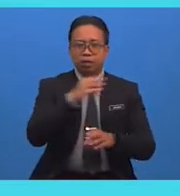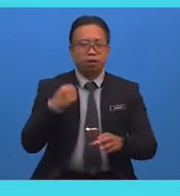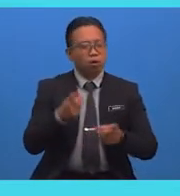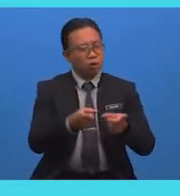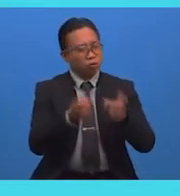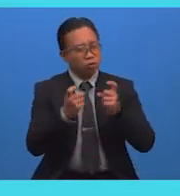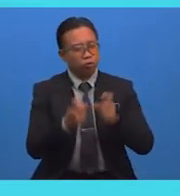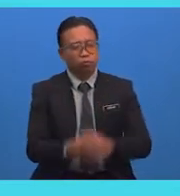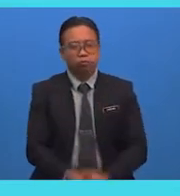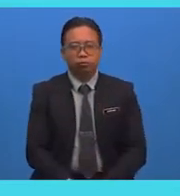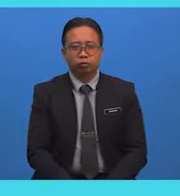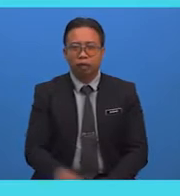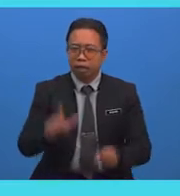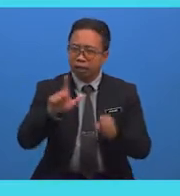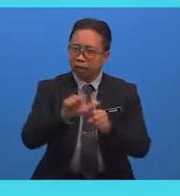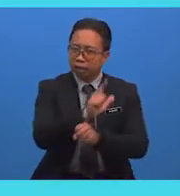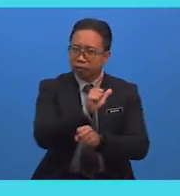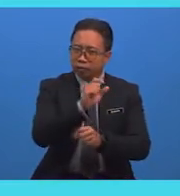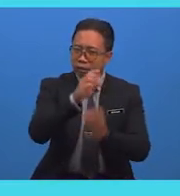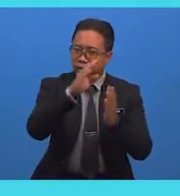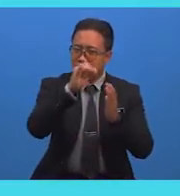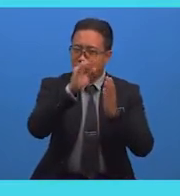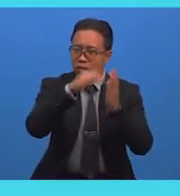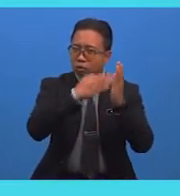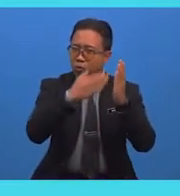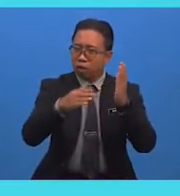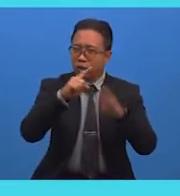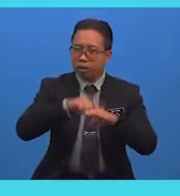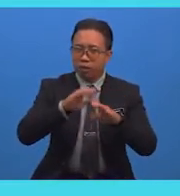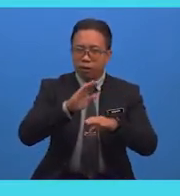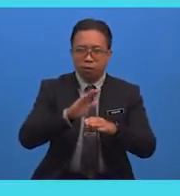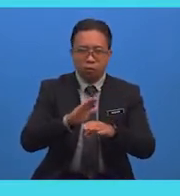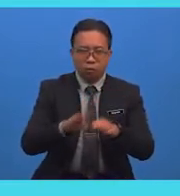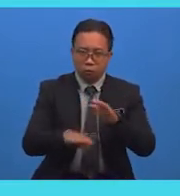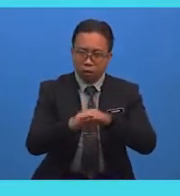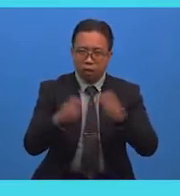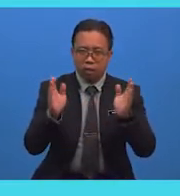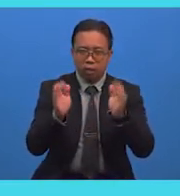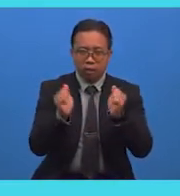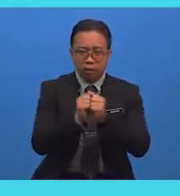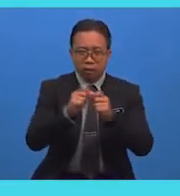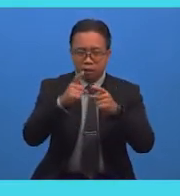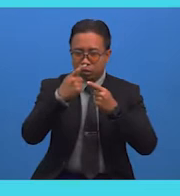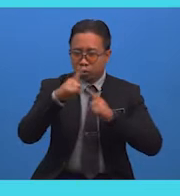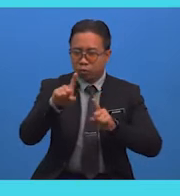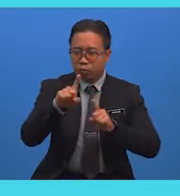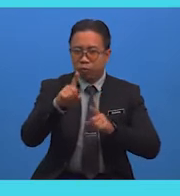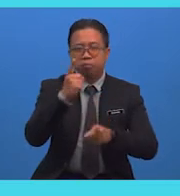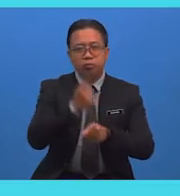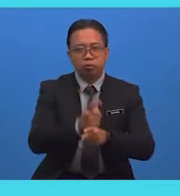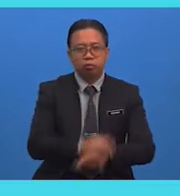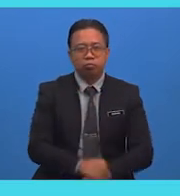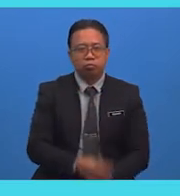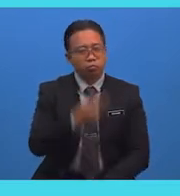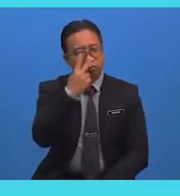ya. Lengkapkan jadual di bawah dengan jawapan yang betul. Murid-murid, cuba ingat semula